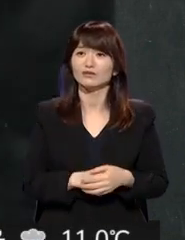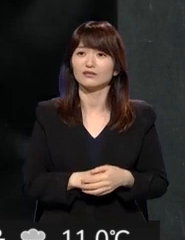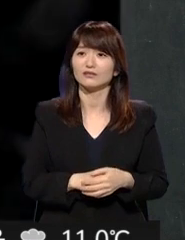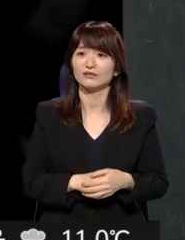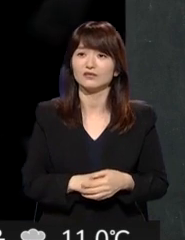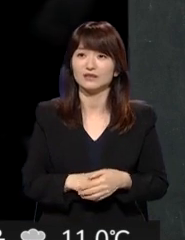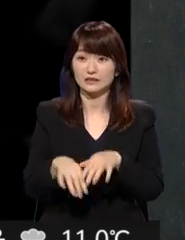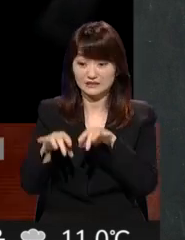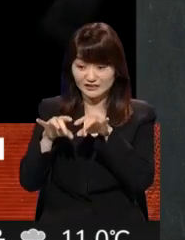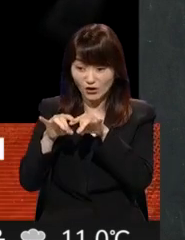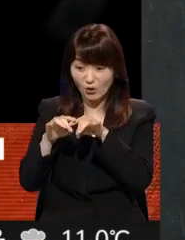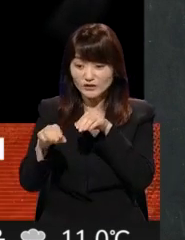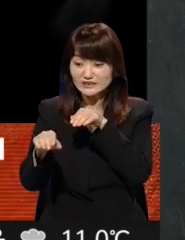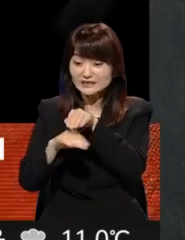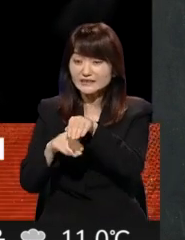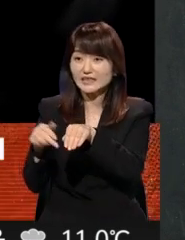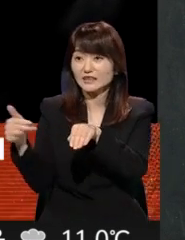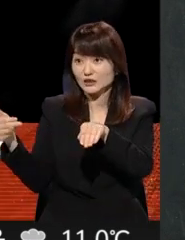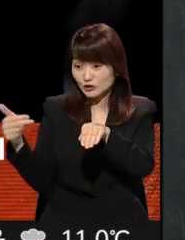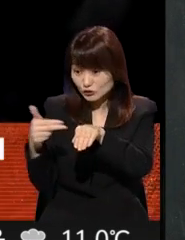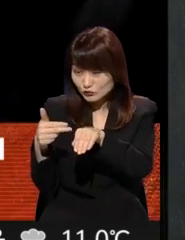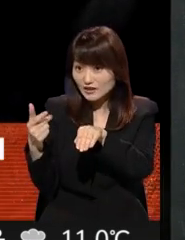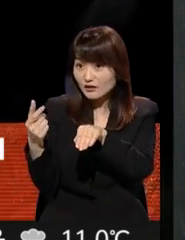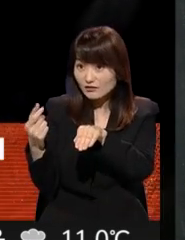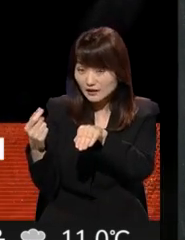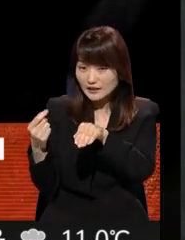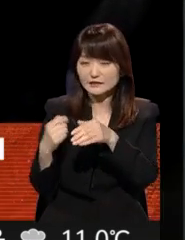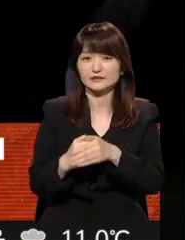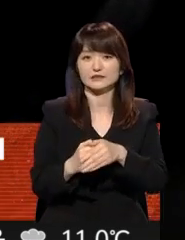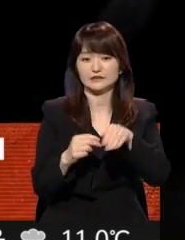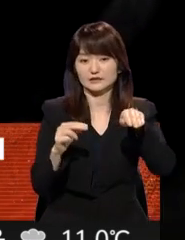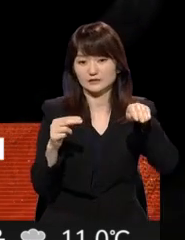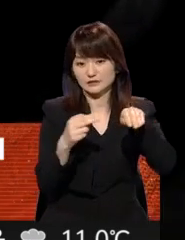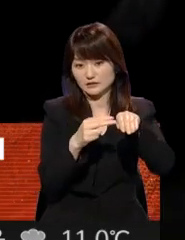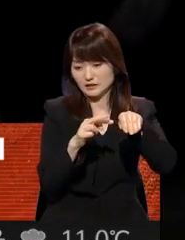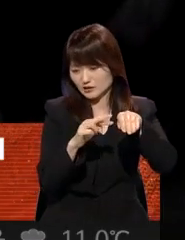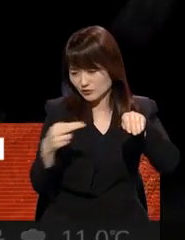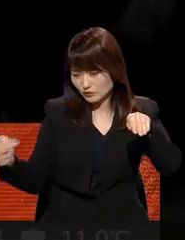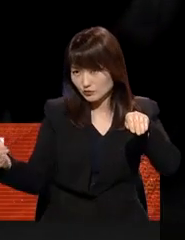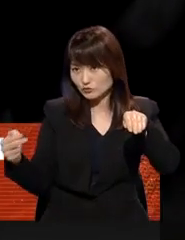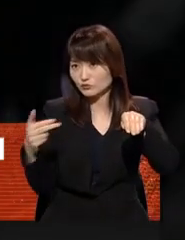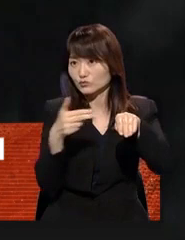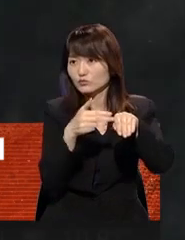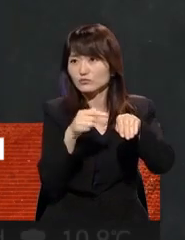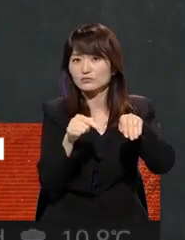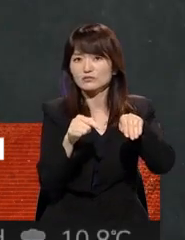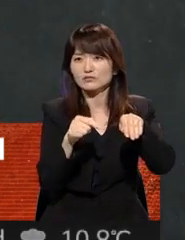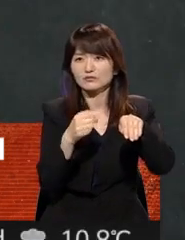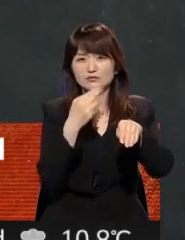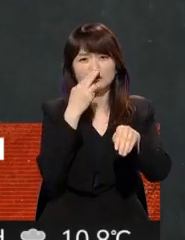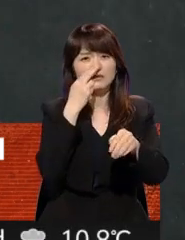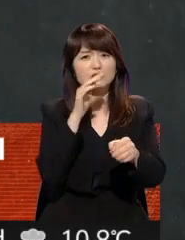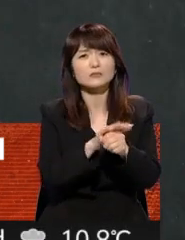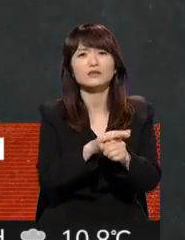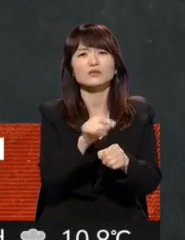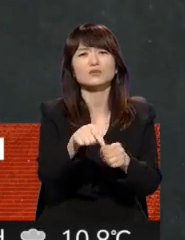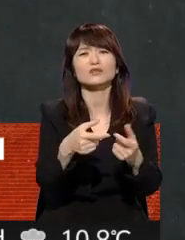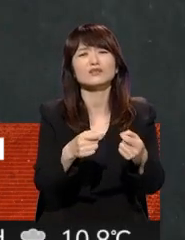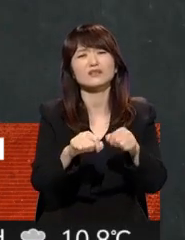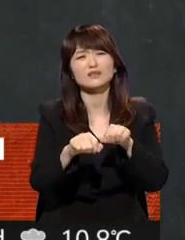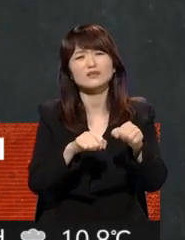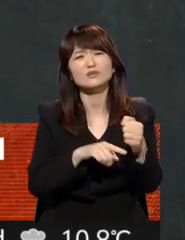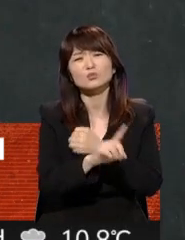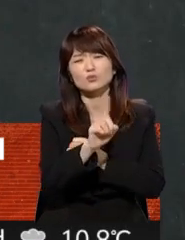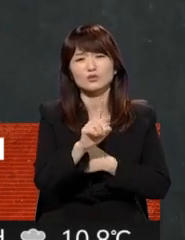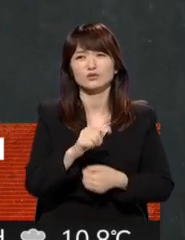마치 전기차를 충전하듯이 충전기까지 꽂아둔 저 차주에 치밀함 기가 막힙니다 왜 저러고 살아요